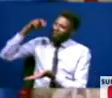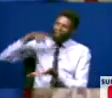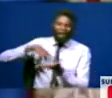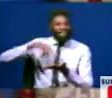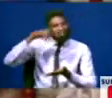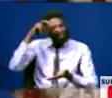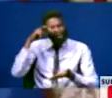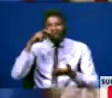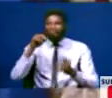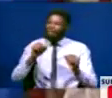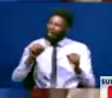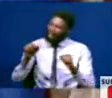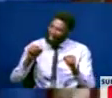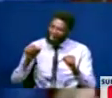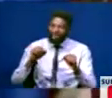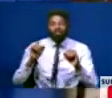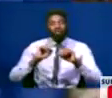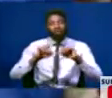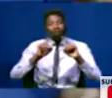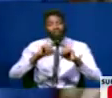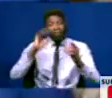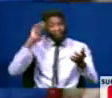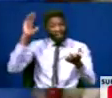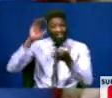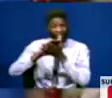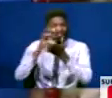in visions and dreams.